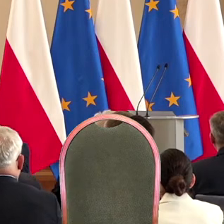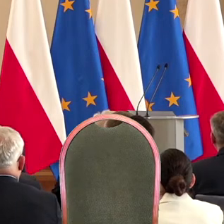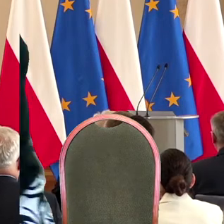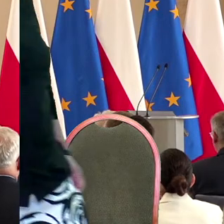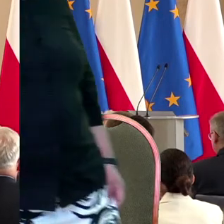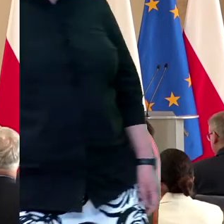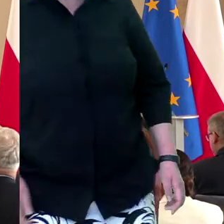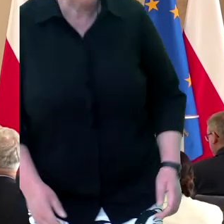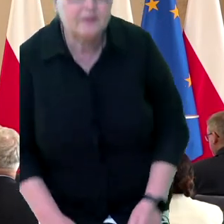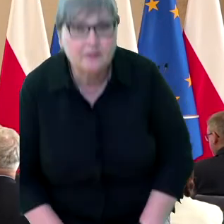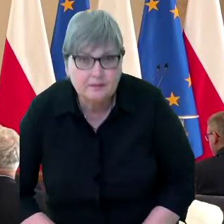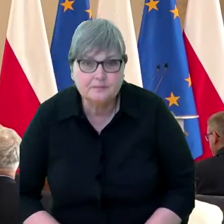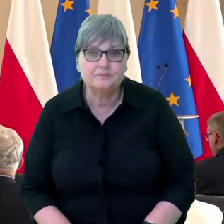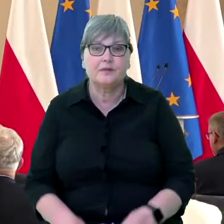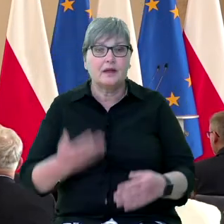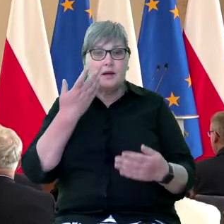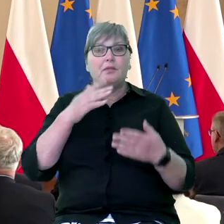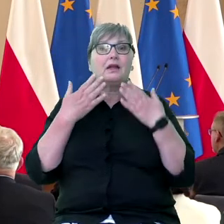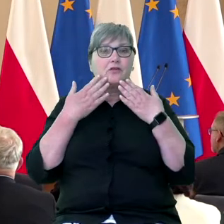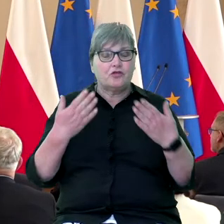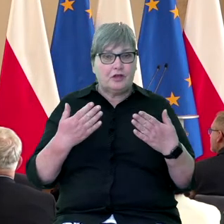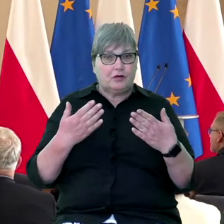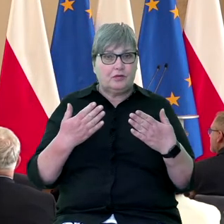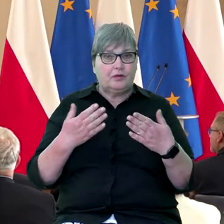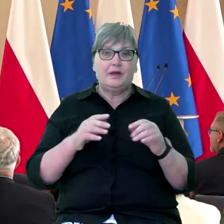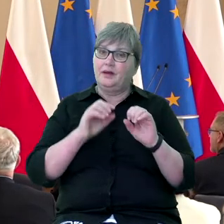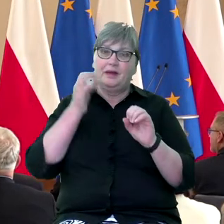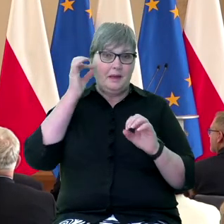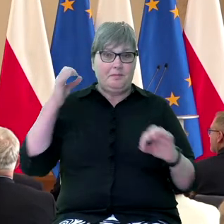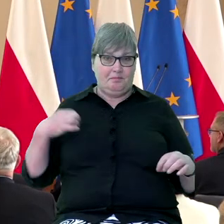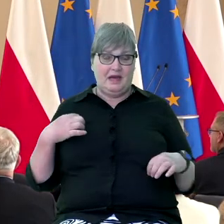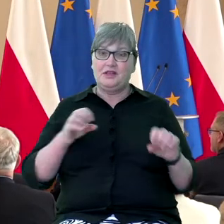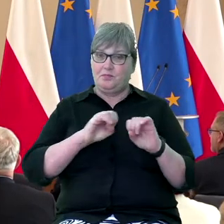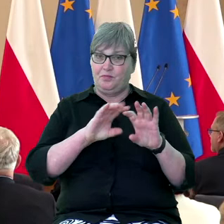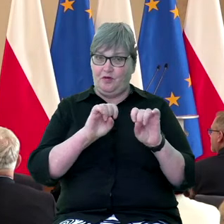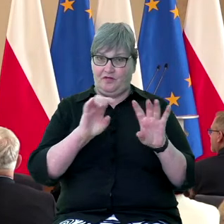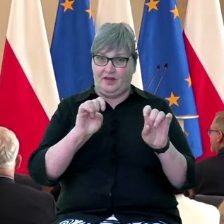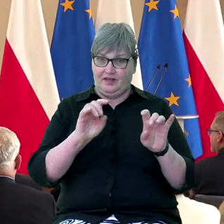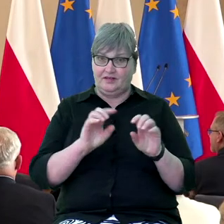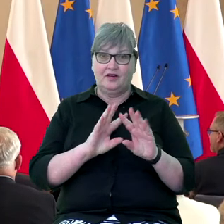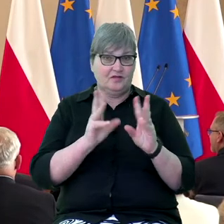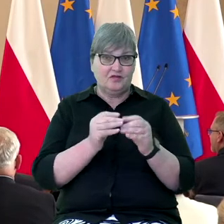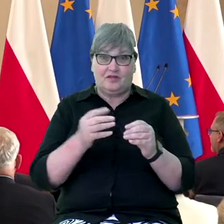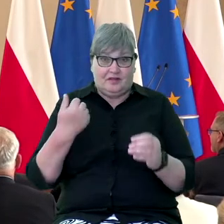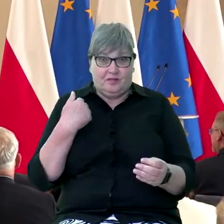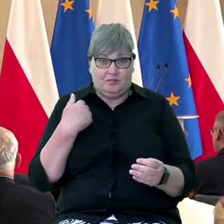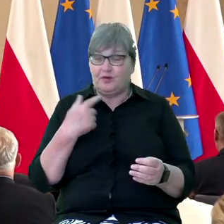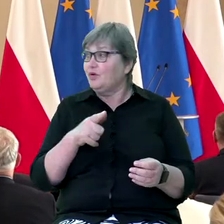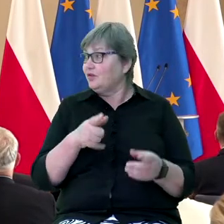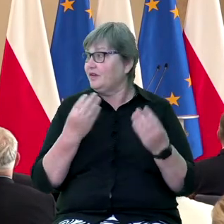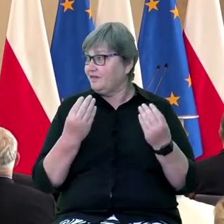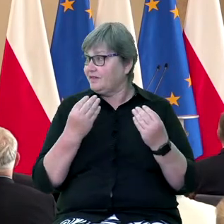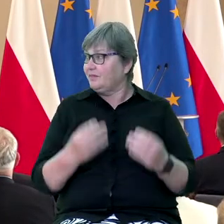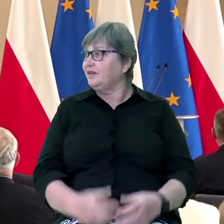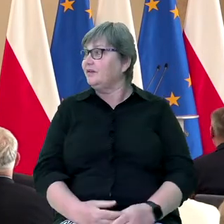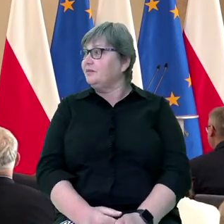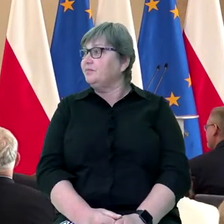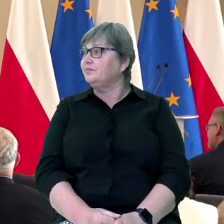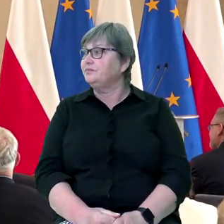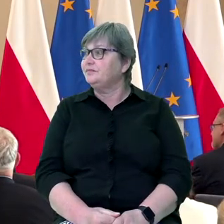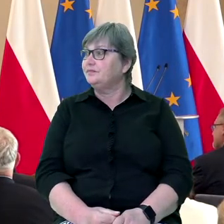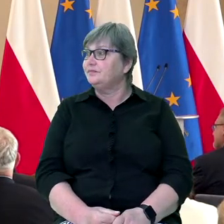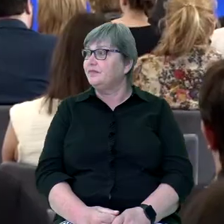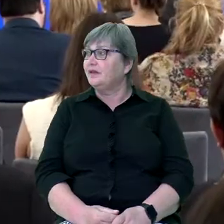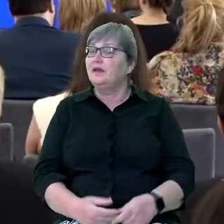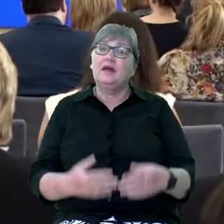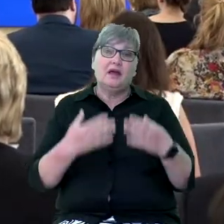Bardzo dziękuję Pani Profesor. Wszystko było, wszystko jest. Ja tu mam z opóźnieniem, to jest ta transmisja online. Dzięki firmie,